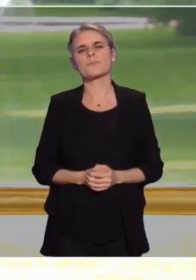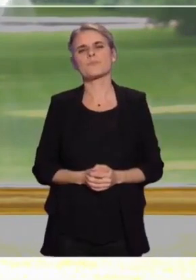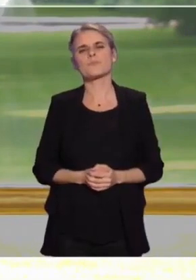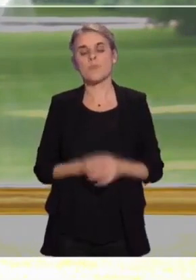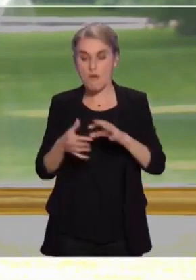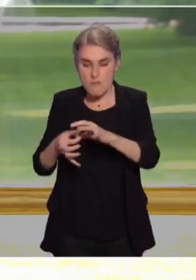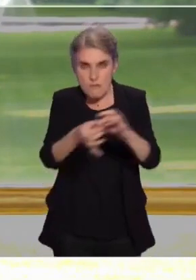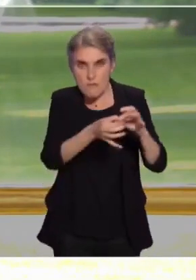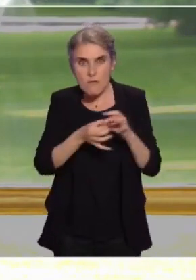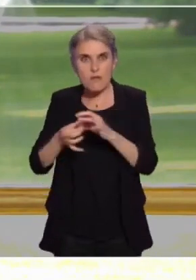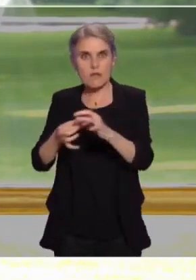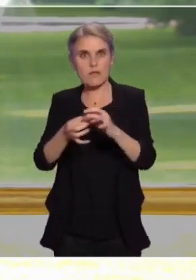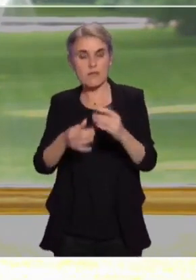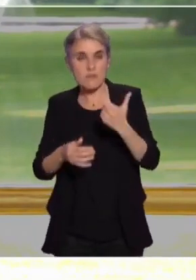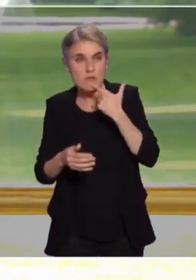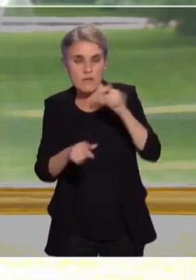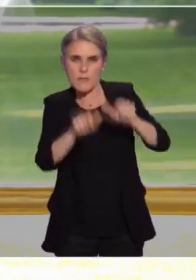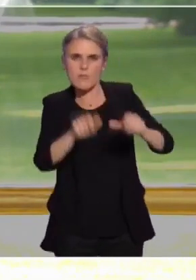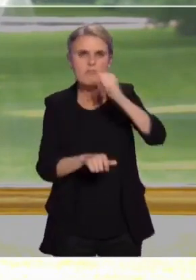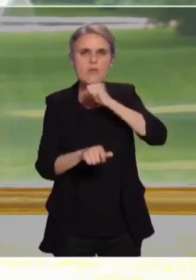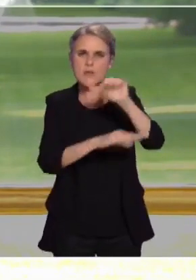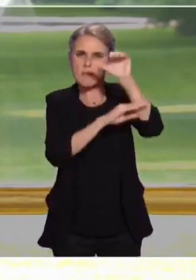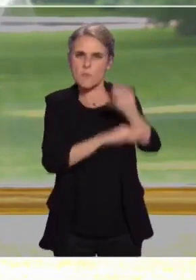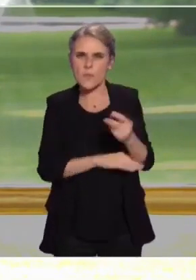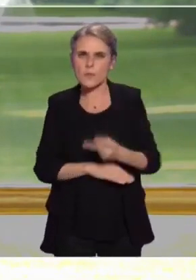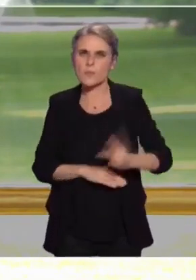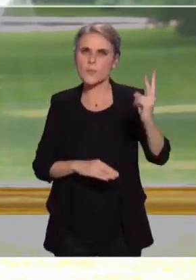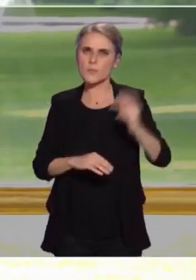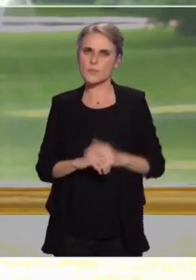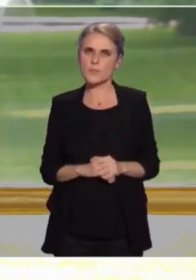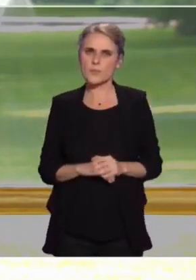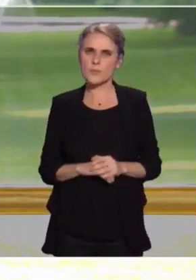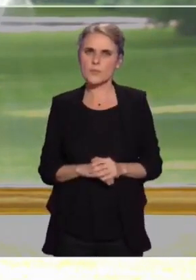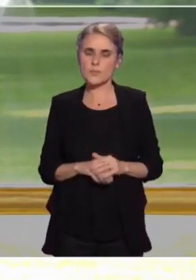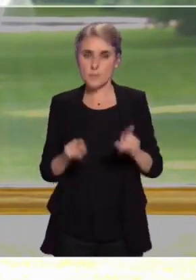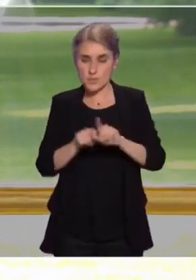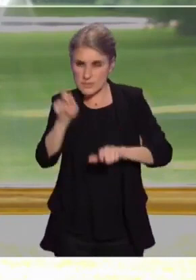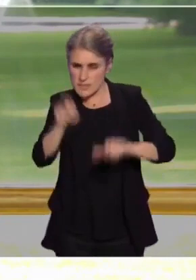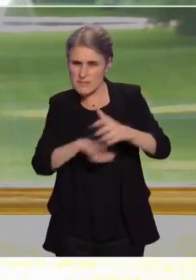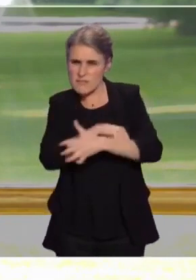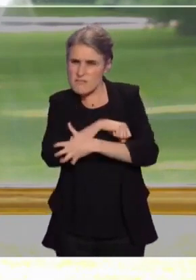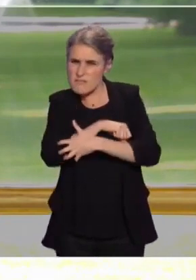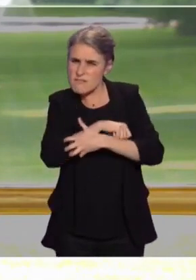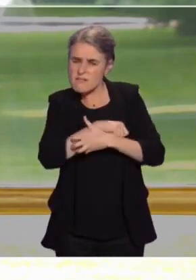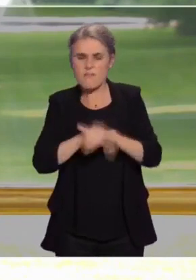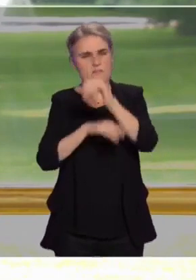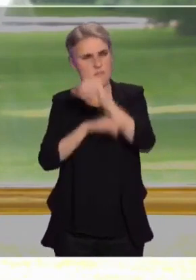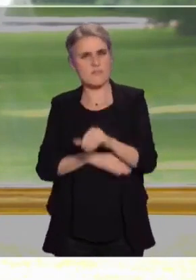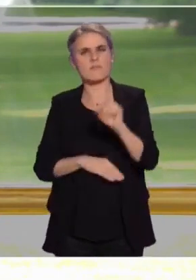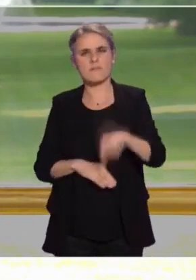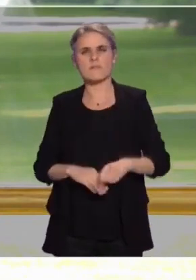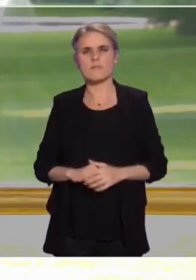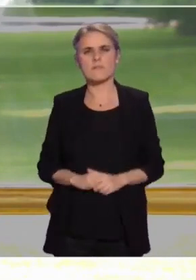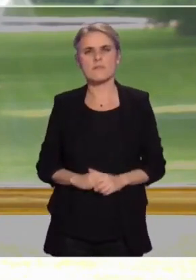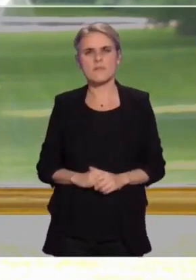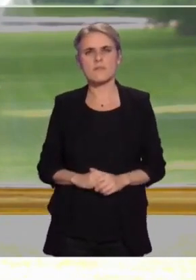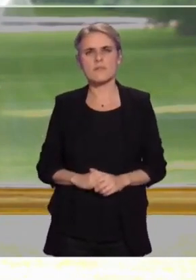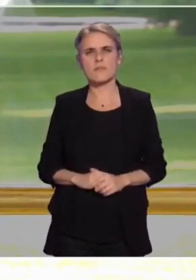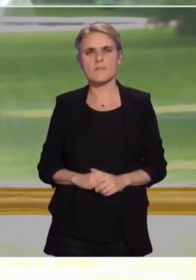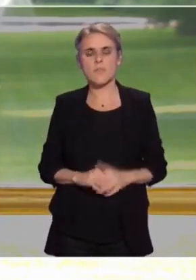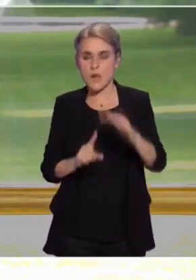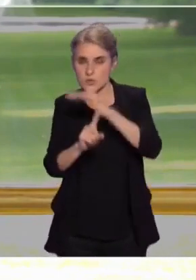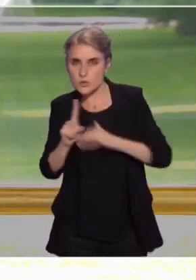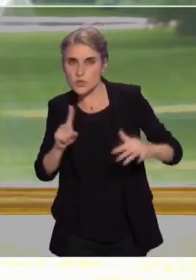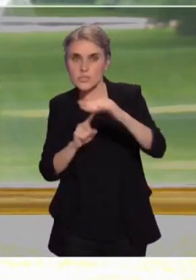permettra de mieux protéger nos aînés mieux protéger aussi les plus pauvres d'entre nous une relance sociale